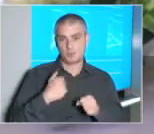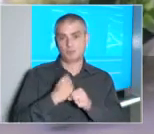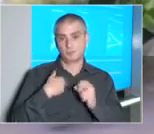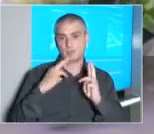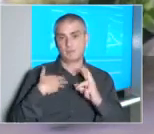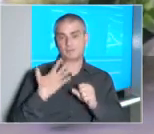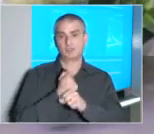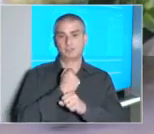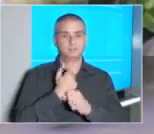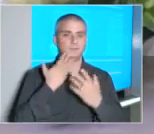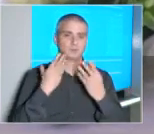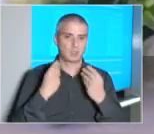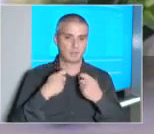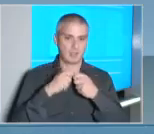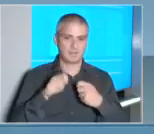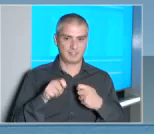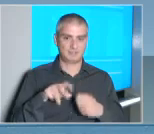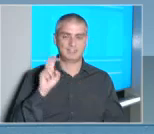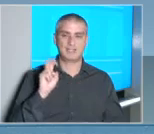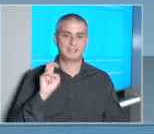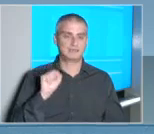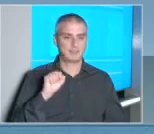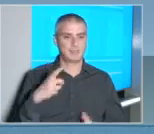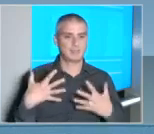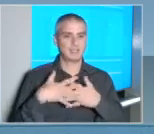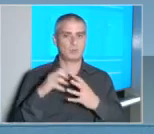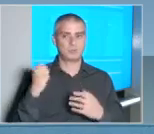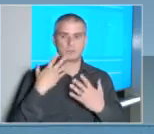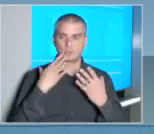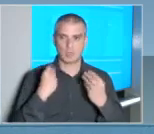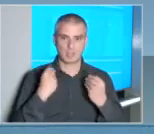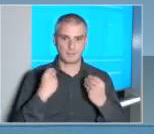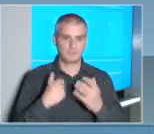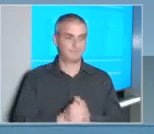ונקווה שנצליח. תודה רבה, חבר הכנסת עידית סילמן, איחוד מפלגות הימין. תודה.